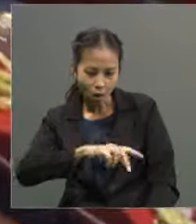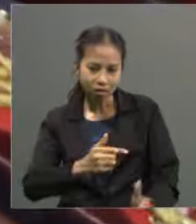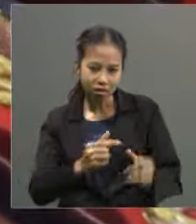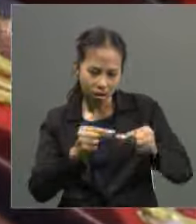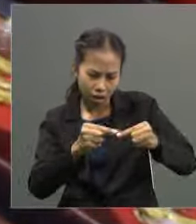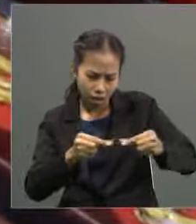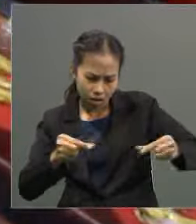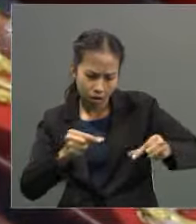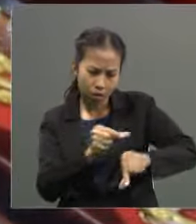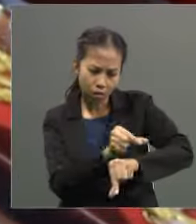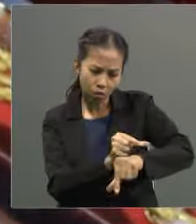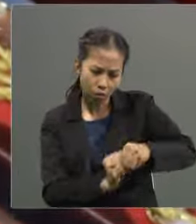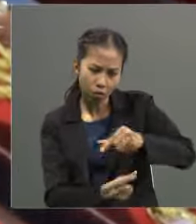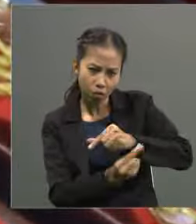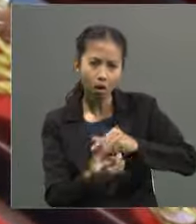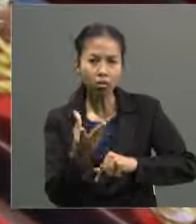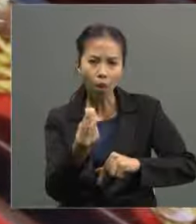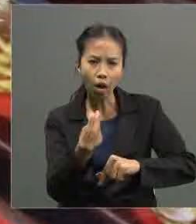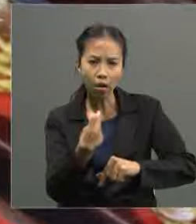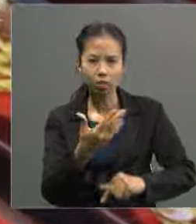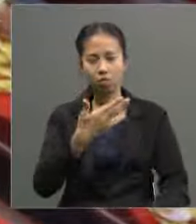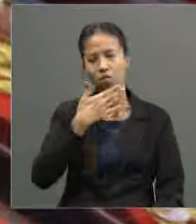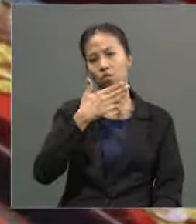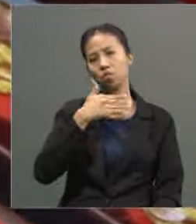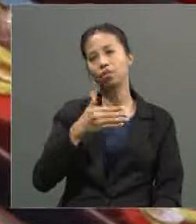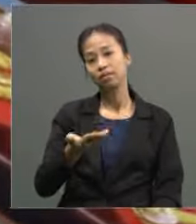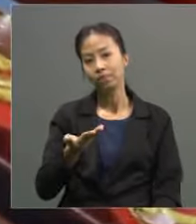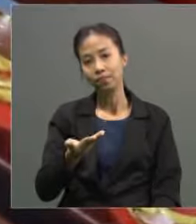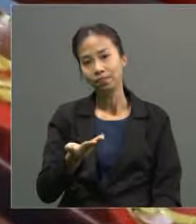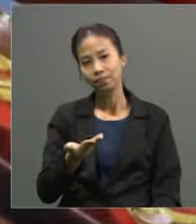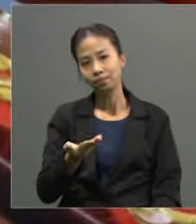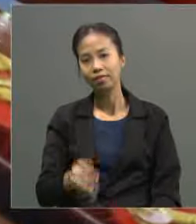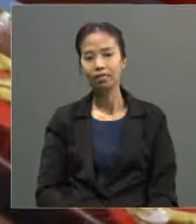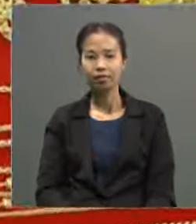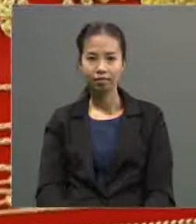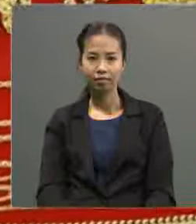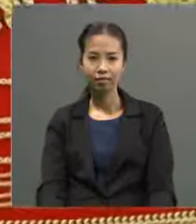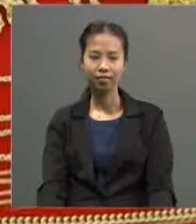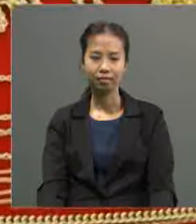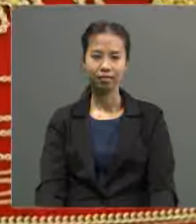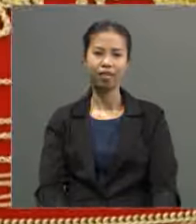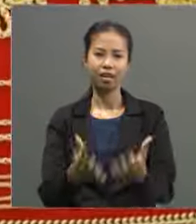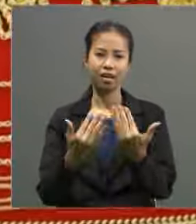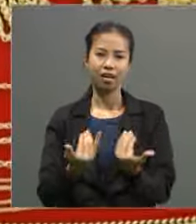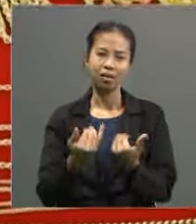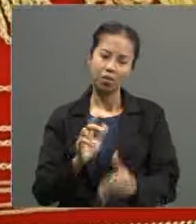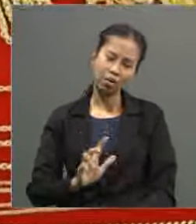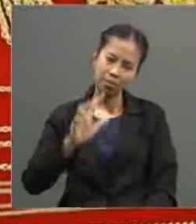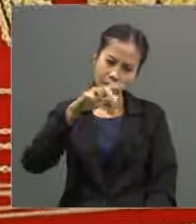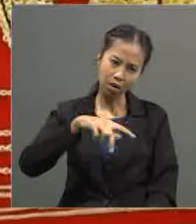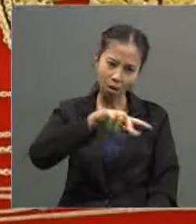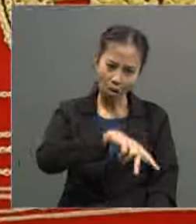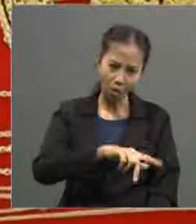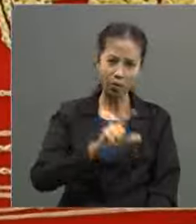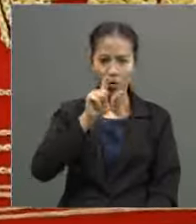เนี่ยใหญ่มากทีเดียวไม่กล้าใส่เลยเนาะฮะอ่ะก็เนี่ยนอกจากลวดลายเข้ากันกับเทศกาลลายมังกรลายนก